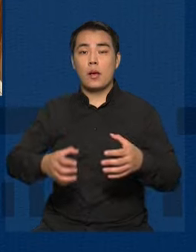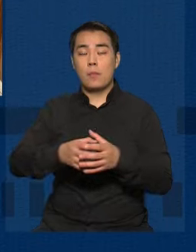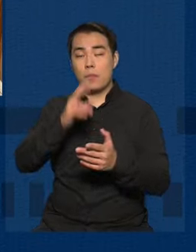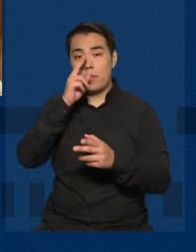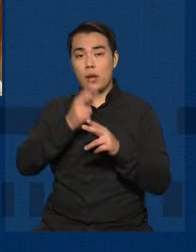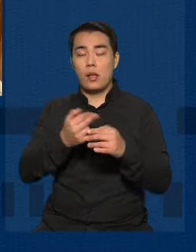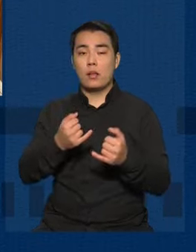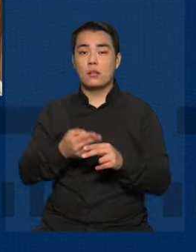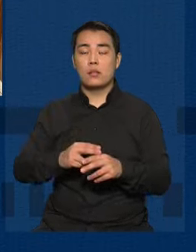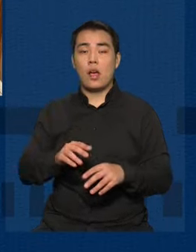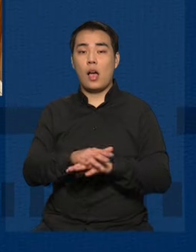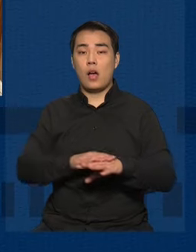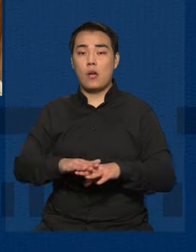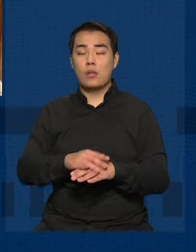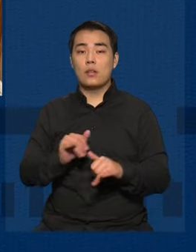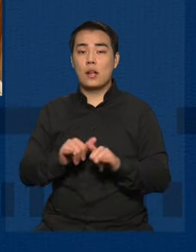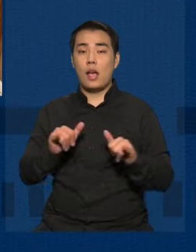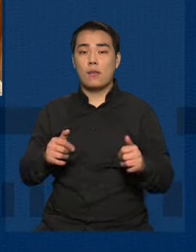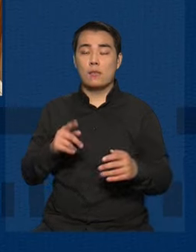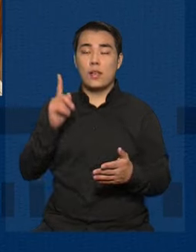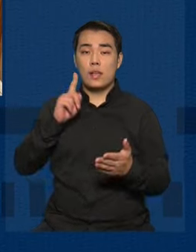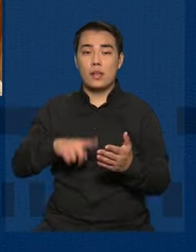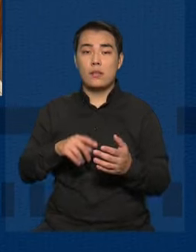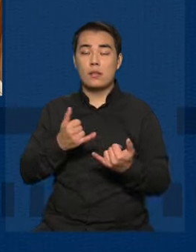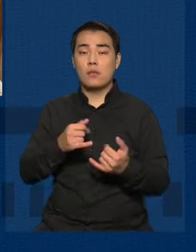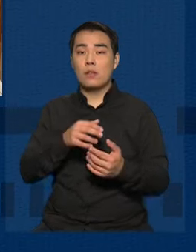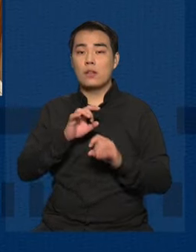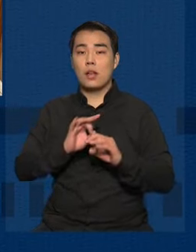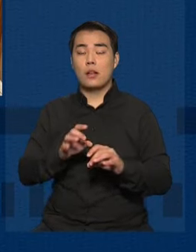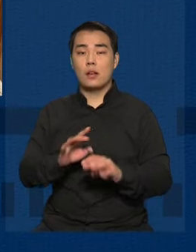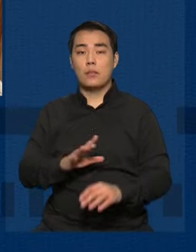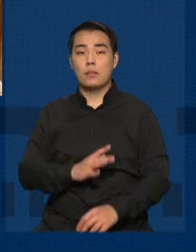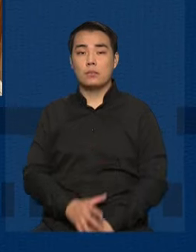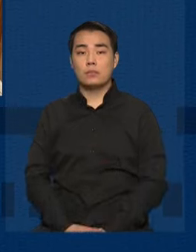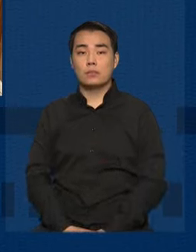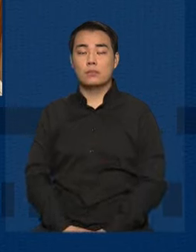өзара ықпалдастығын арттыруға елеулі үлес қосатынына сенім білдірді.